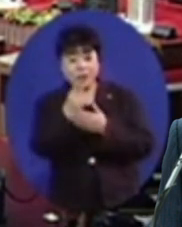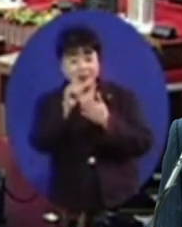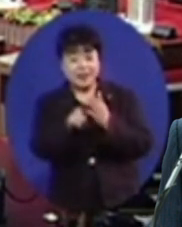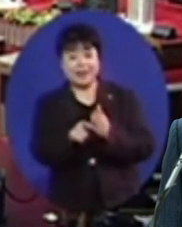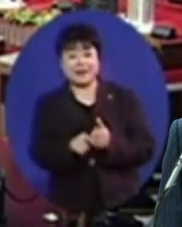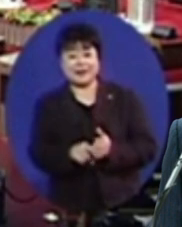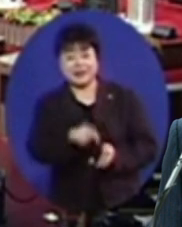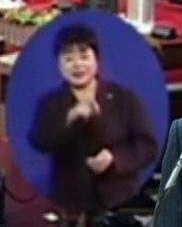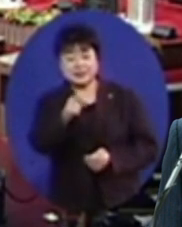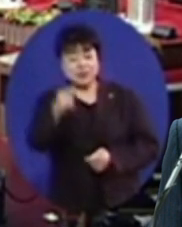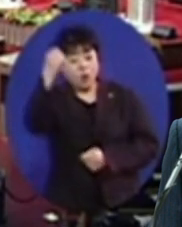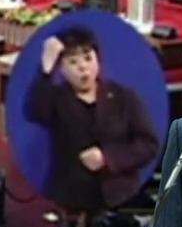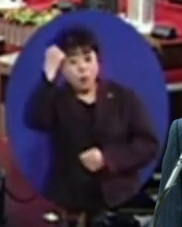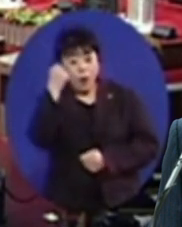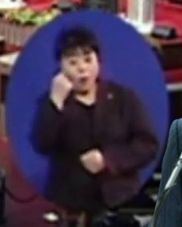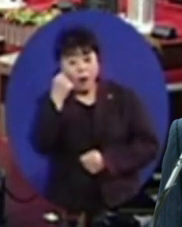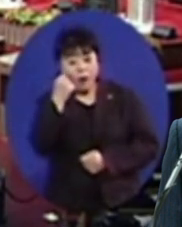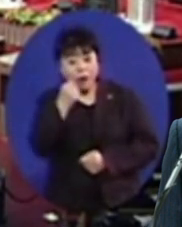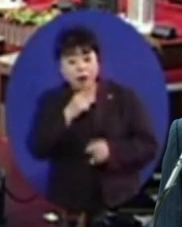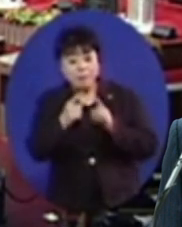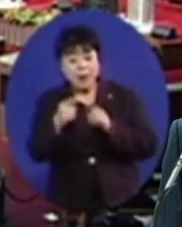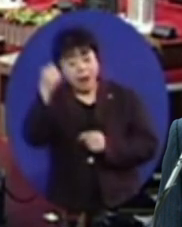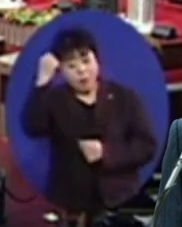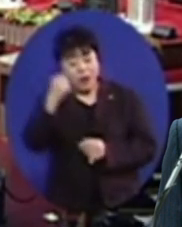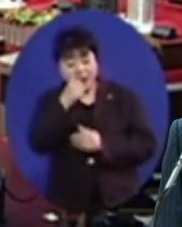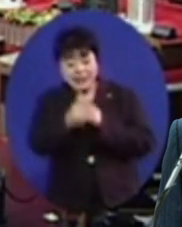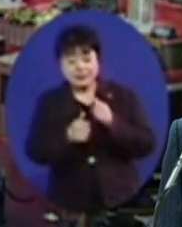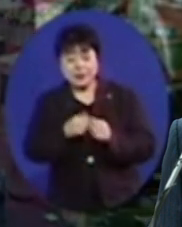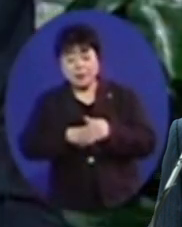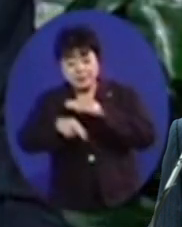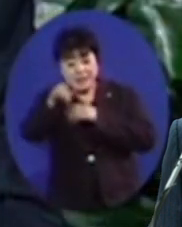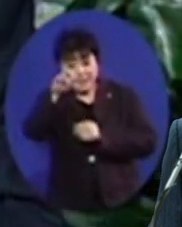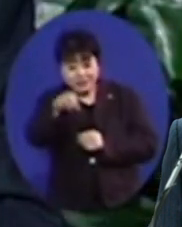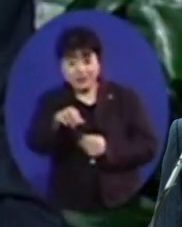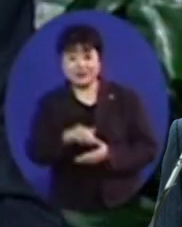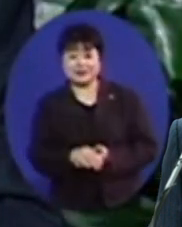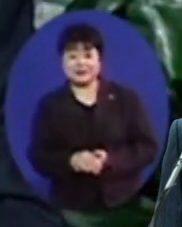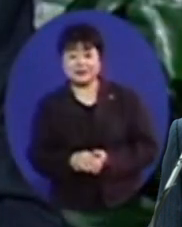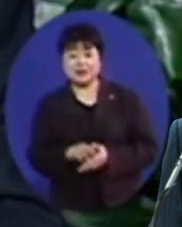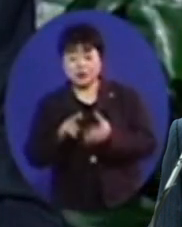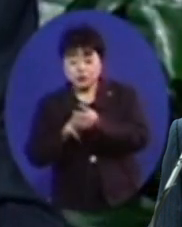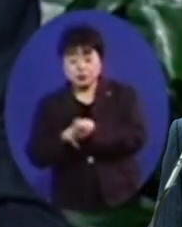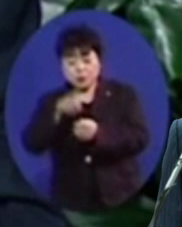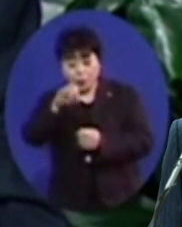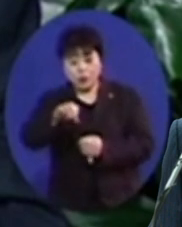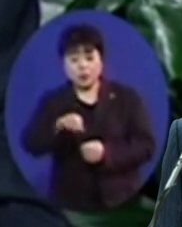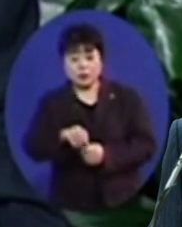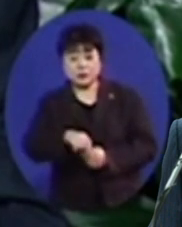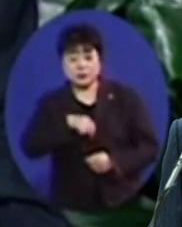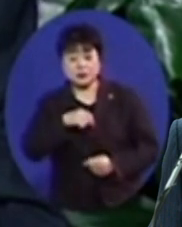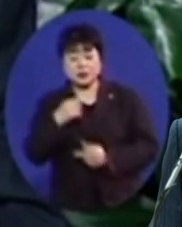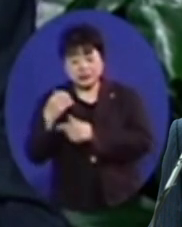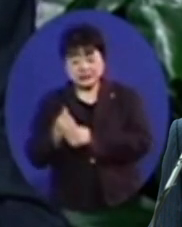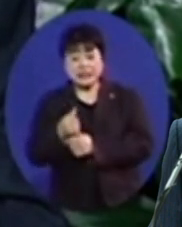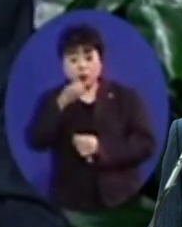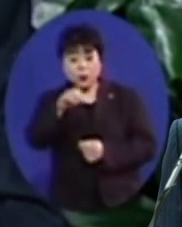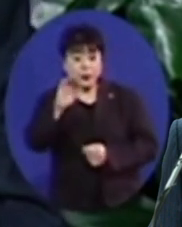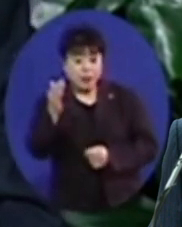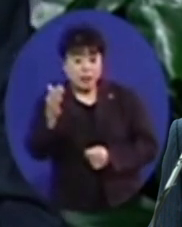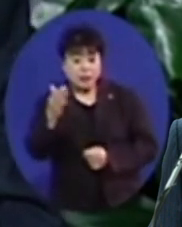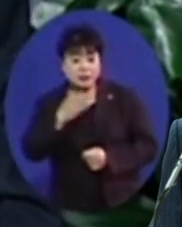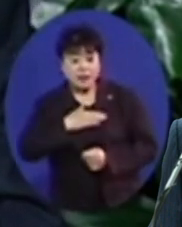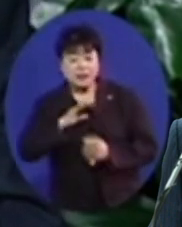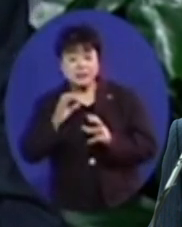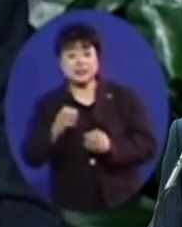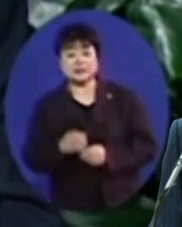꼭 그 말을 합니다. 하나님이 나의 피난처가 되시고 나의 요새가 되시고 나의 의뢰하는 하나님 되시니 제가 나를